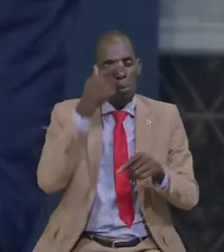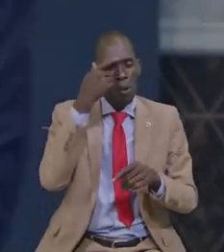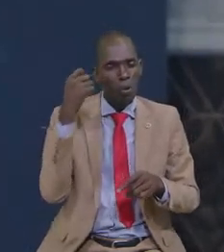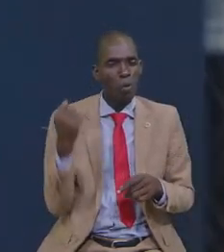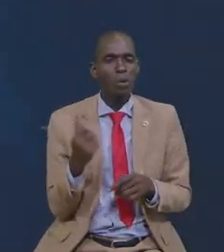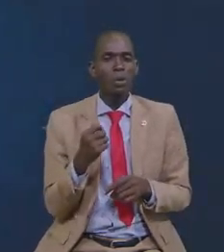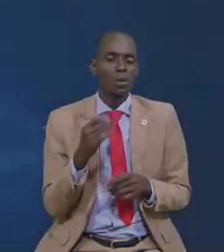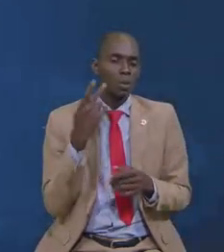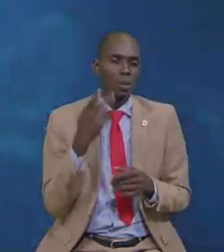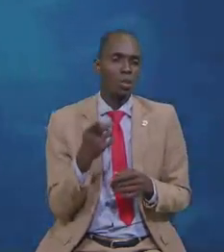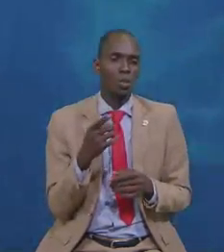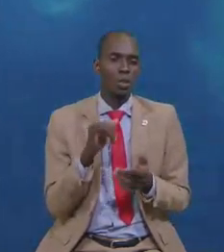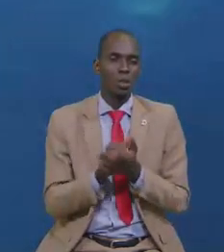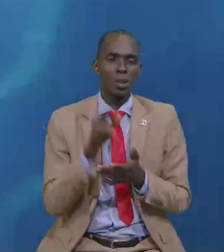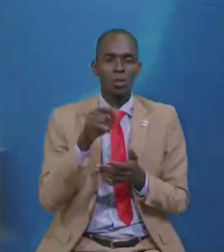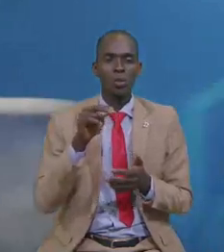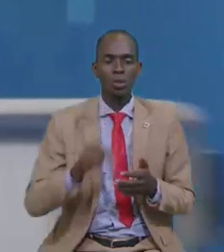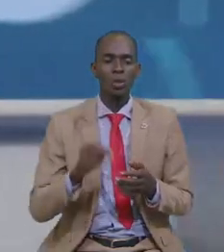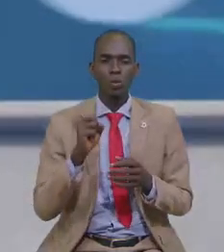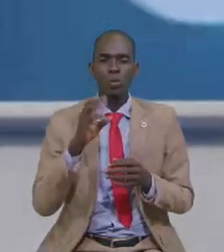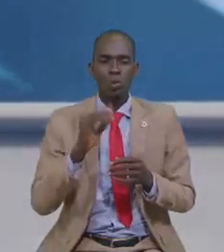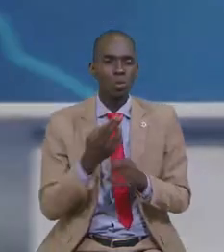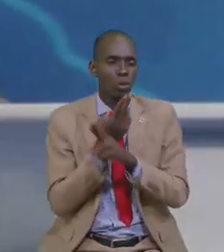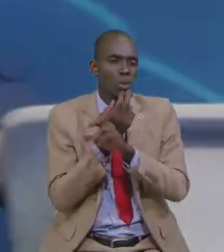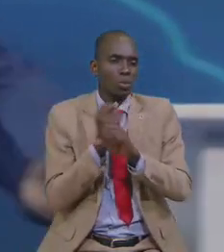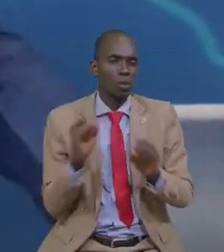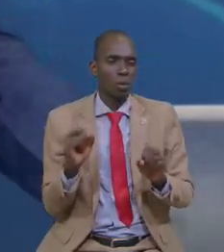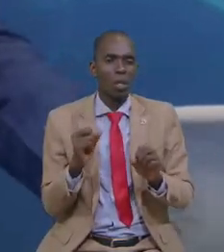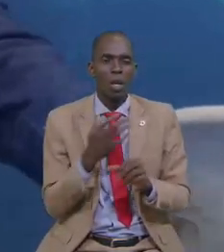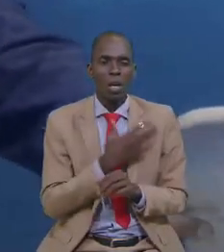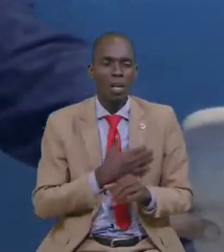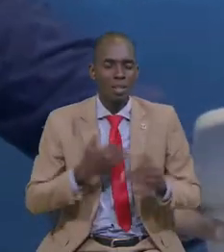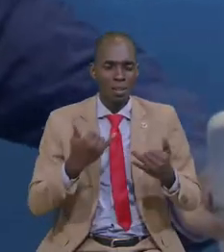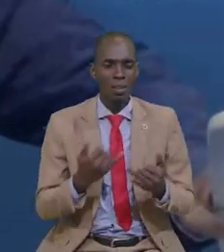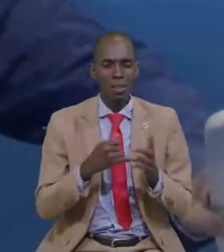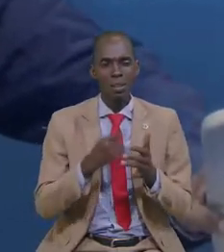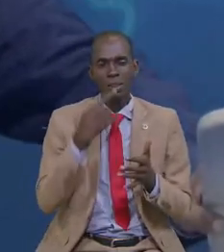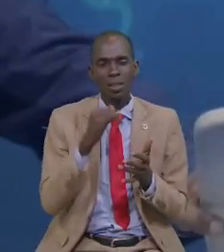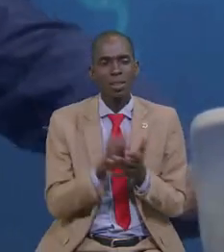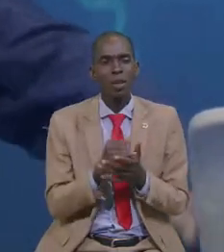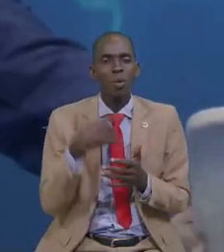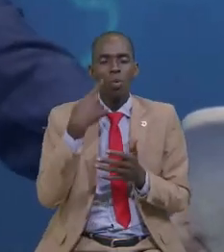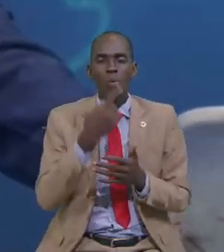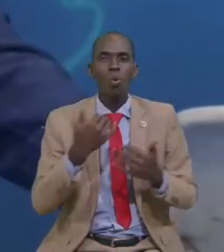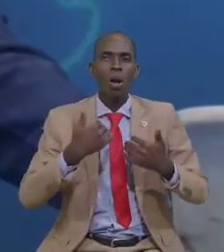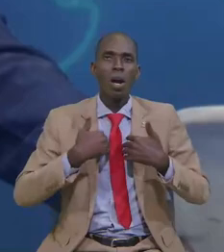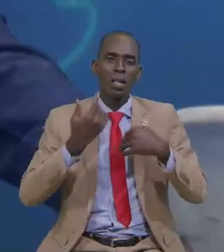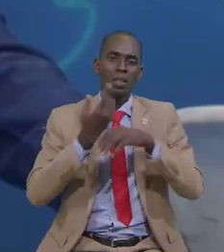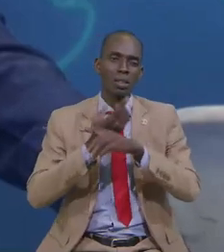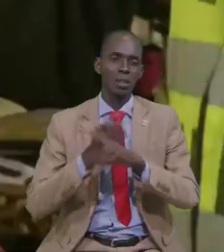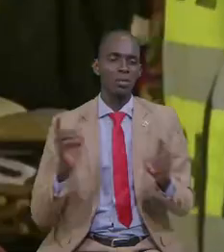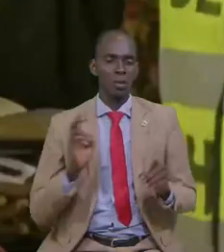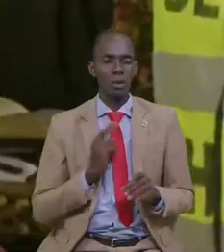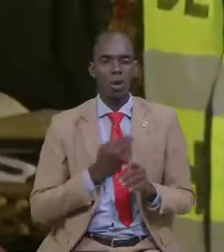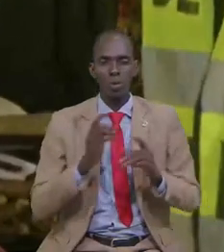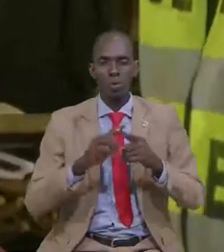C'est acquis pour vous parce qu'il vous a donné la rédemption. Et c'est dit que qui nous a délivrés. Il vient vous donner